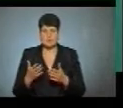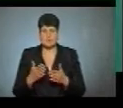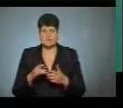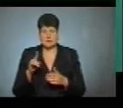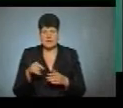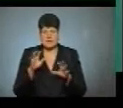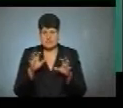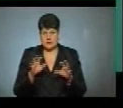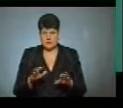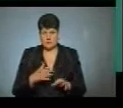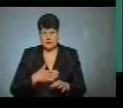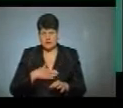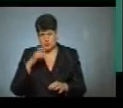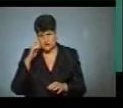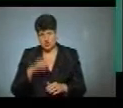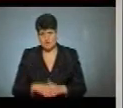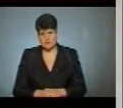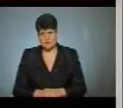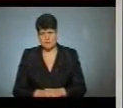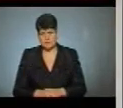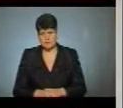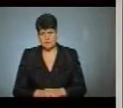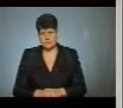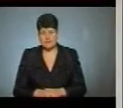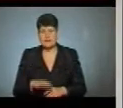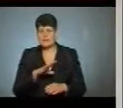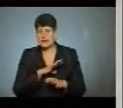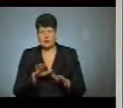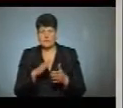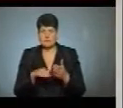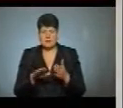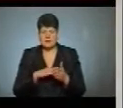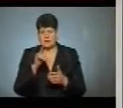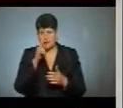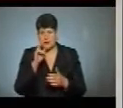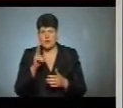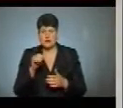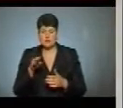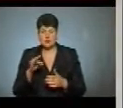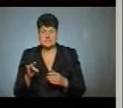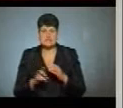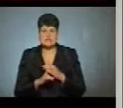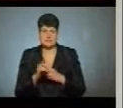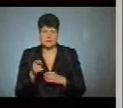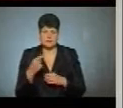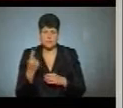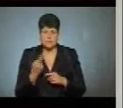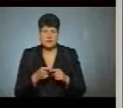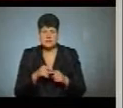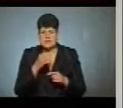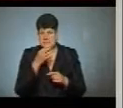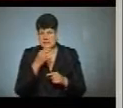вимагаються законодавством нашої держави. Не будуть відміняти богослужіння і в греко-католицьких церквах Тернопільщини. Про це